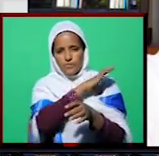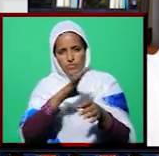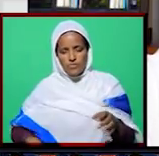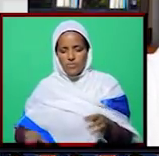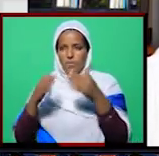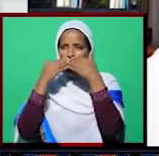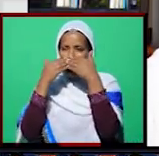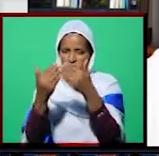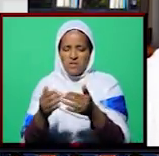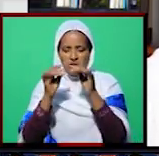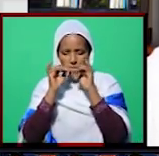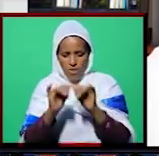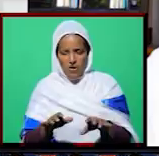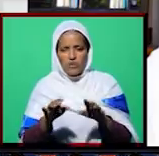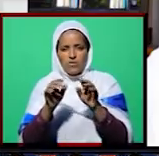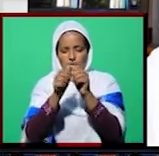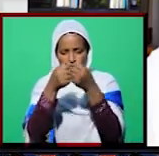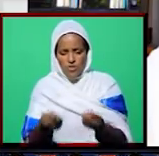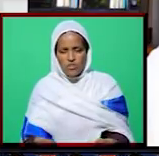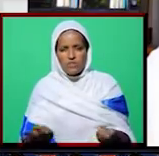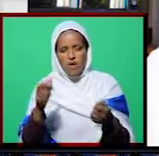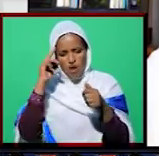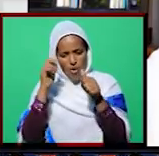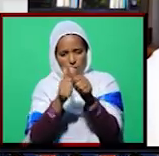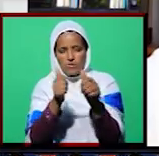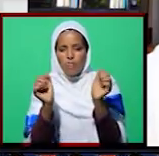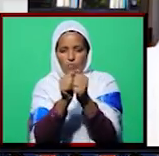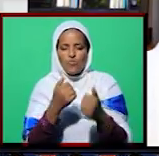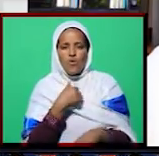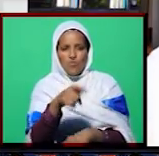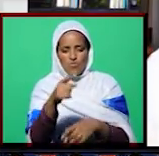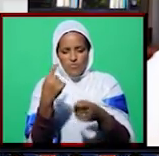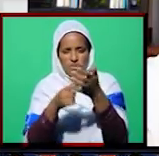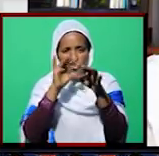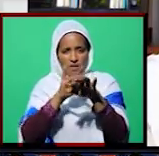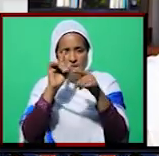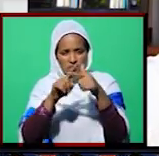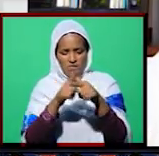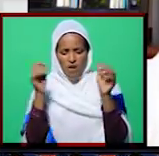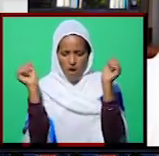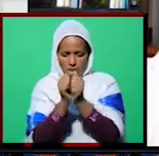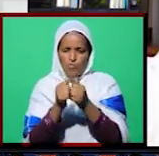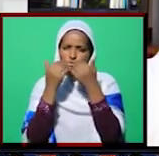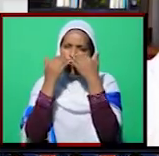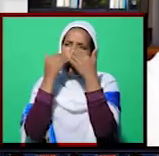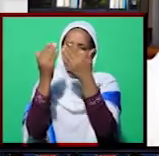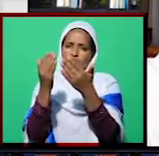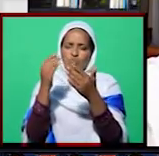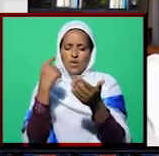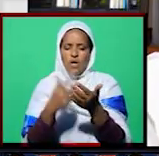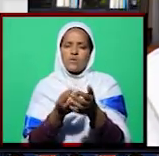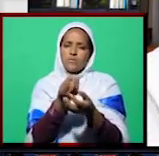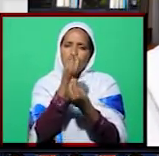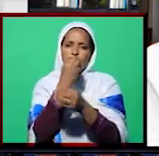ስናየው ጌታችን ያንን አመሰገነ ባረከ ቆረሰ ገመሰ ሐዋርያትም አብረው አሉ በዚያ ላይ እንግዲህ አብሮ